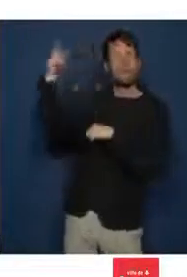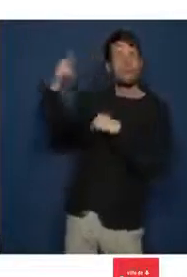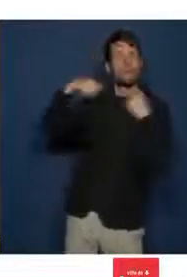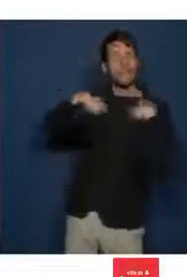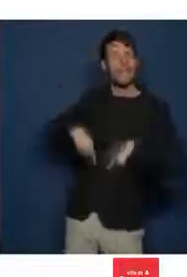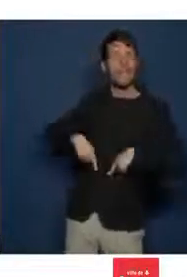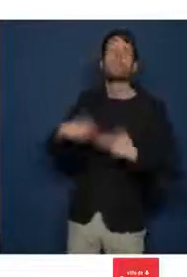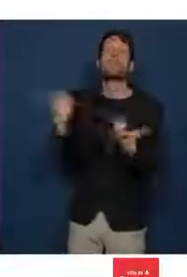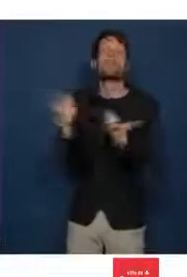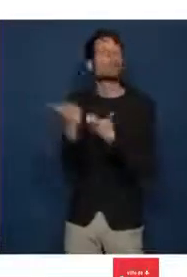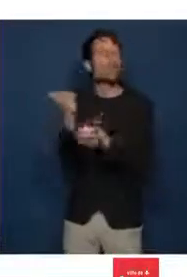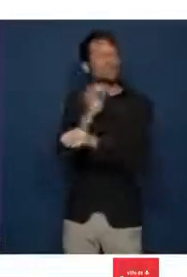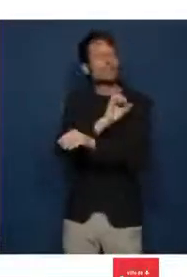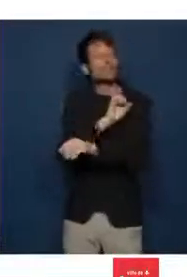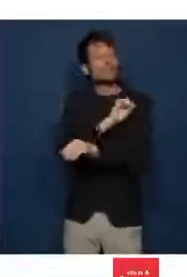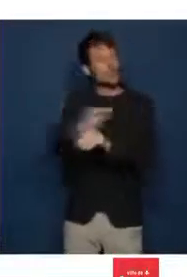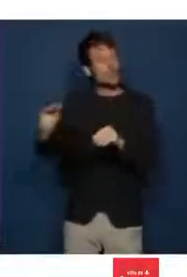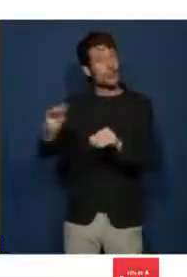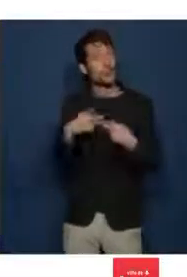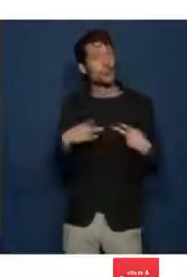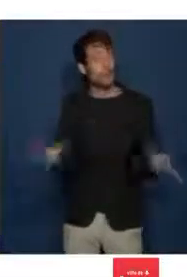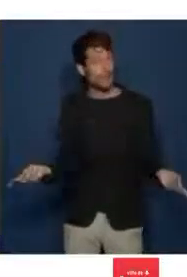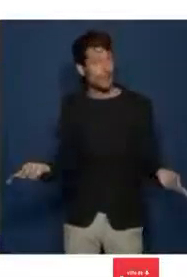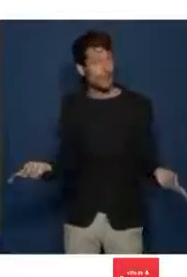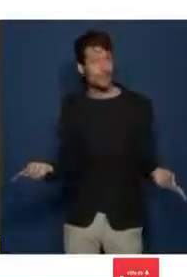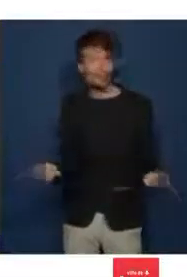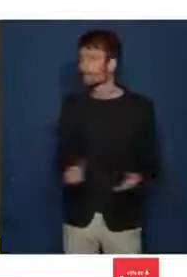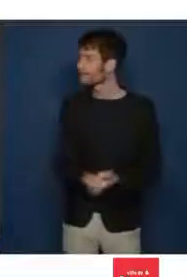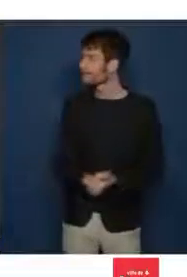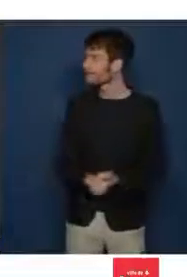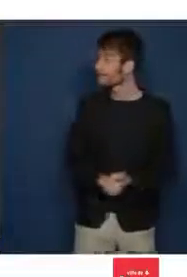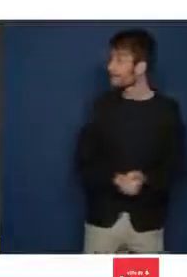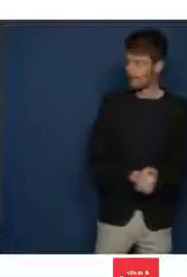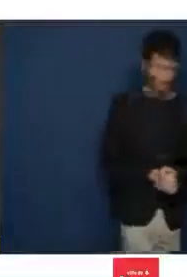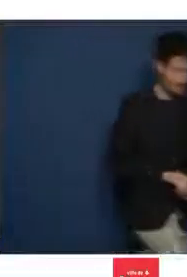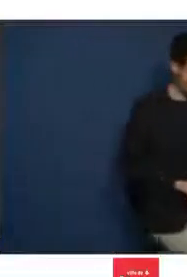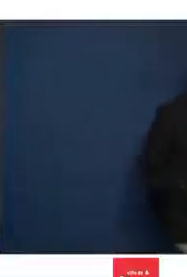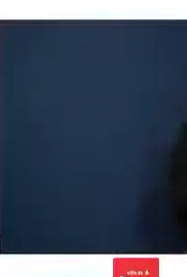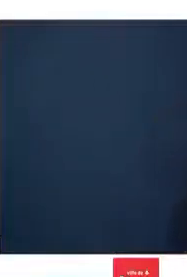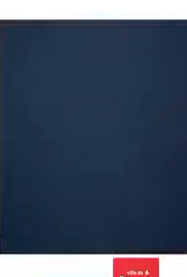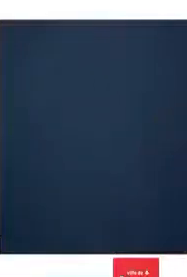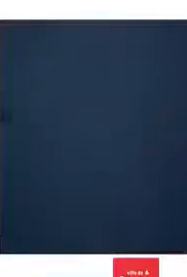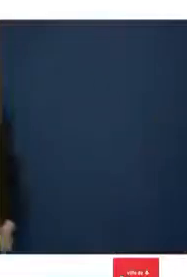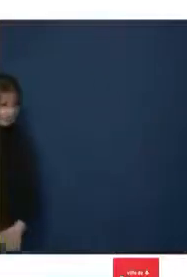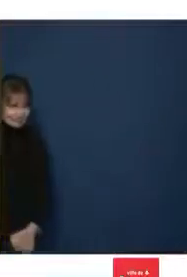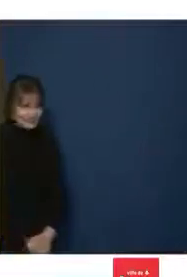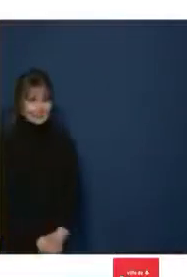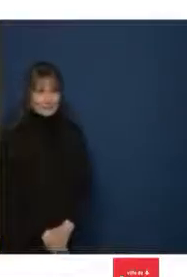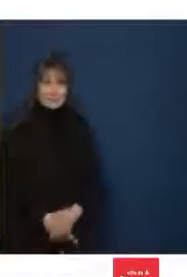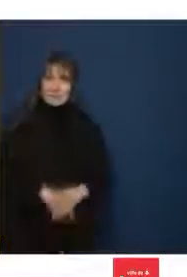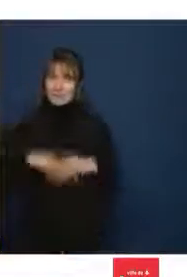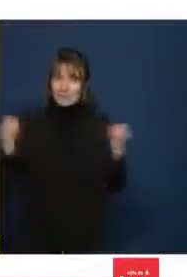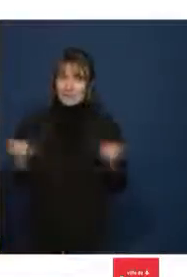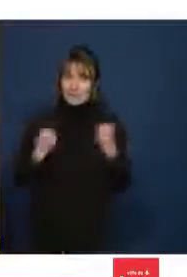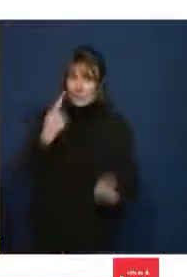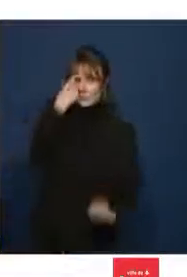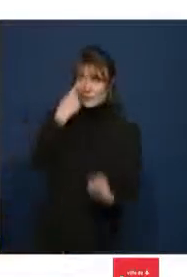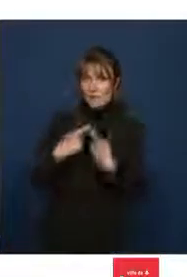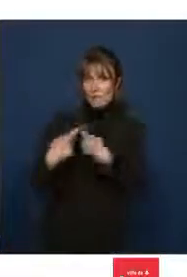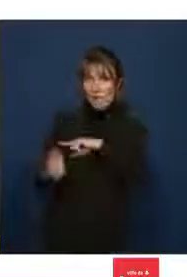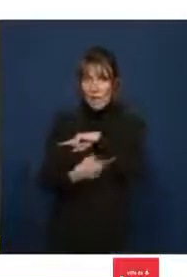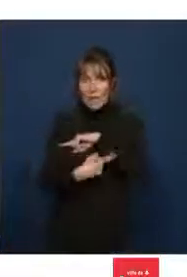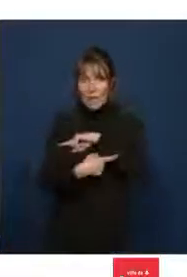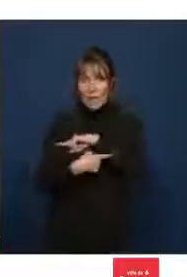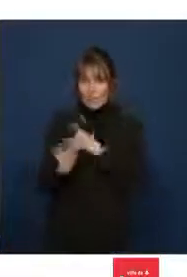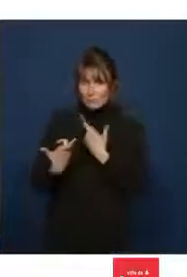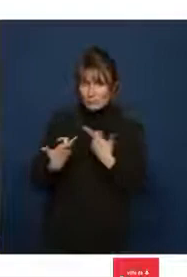publique. Les actions de réduction du risque liées aux addictions n'ont de sens que si la lutte contre les trafics